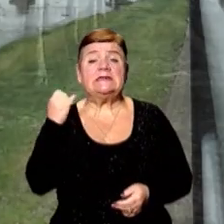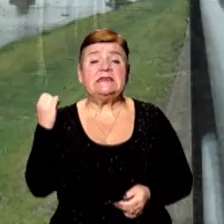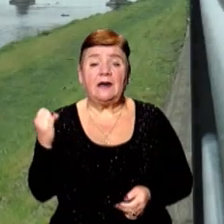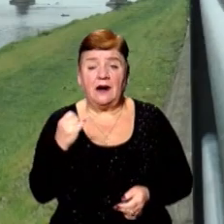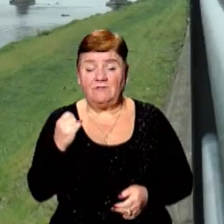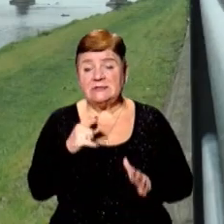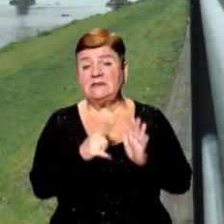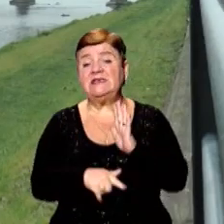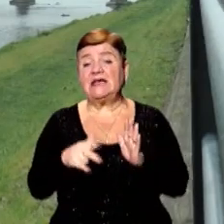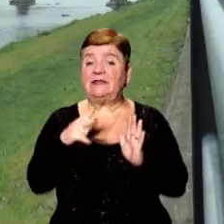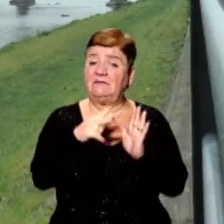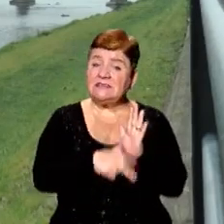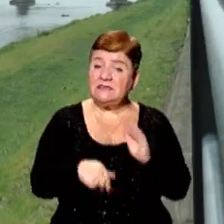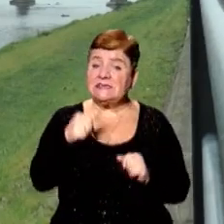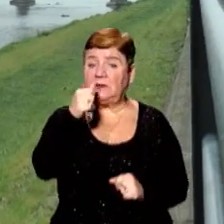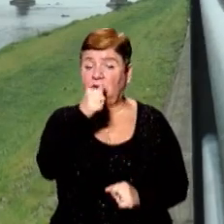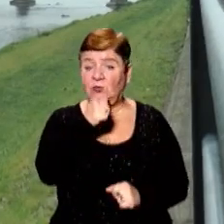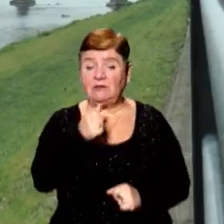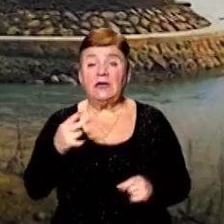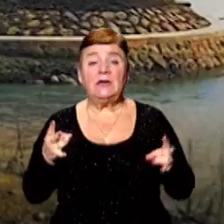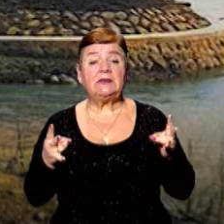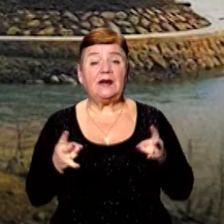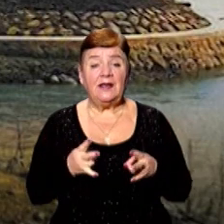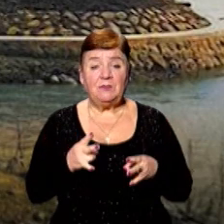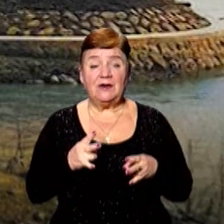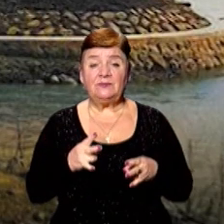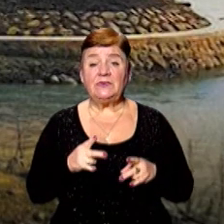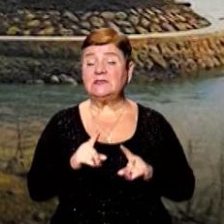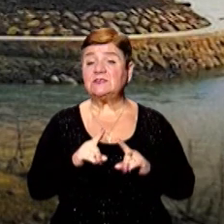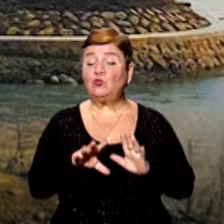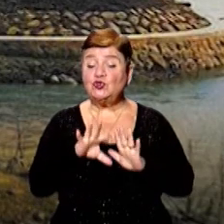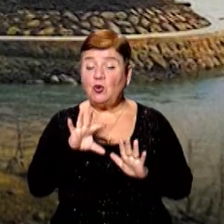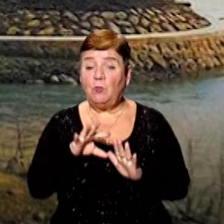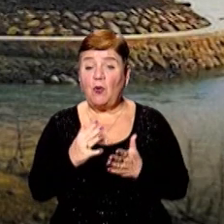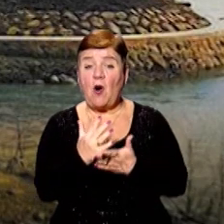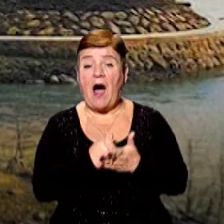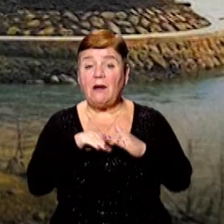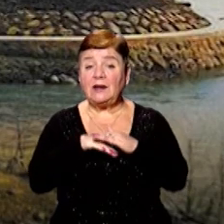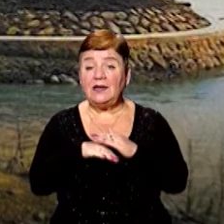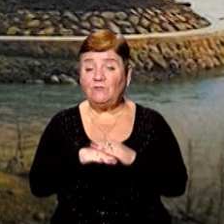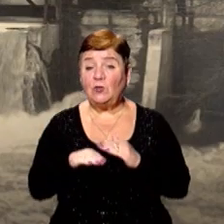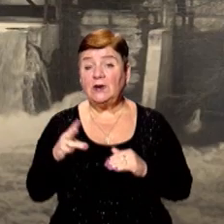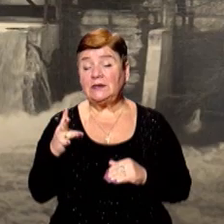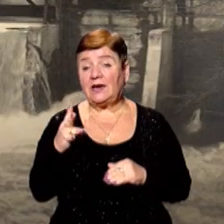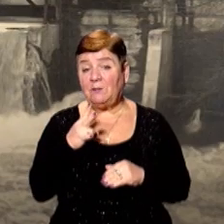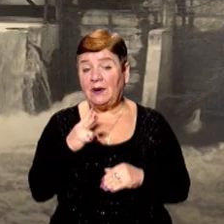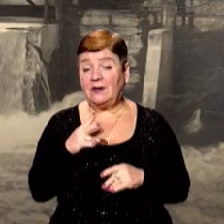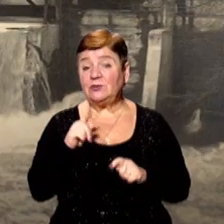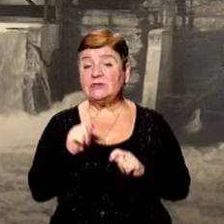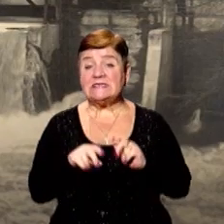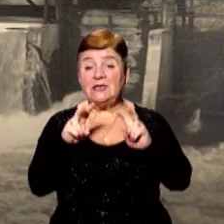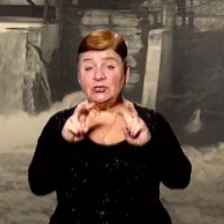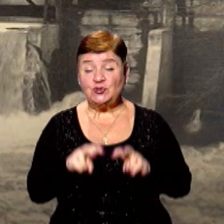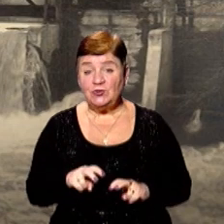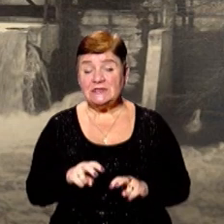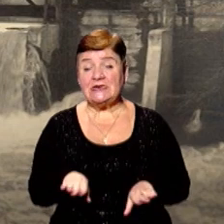фотографії 70-х-80-х років. Тим матеріал я беру із свого архіву, ну, наприклад, ось досліджуючи